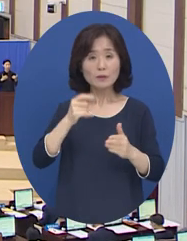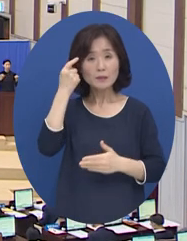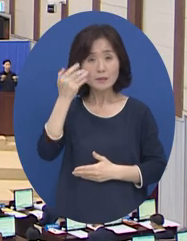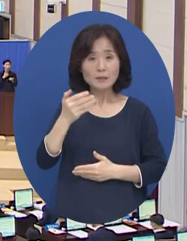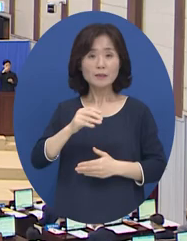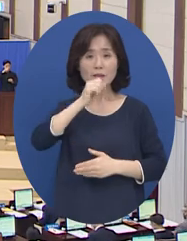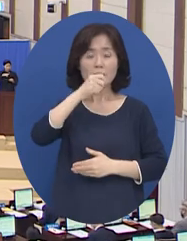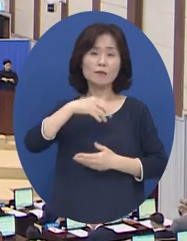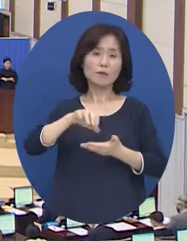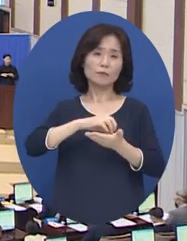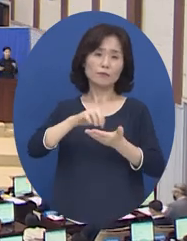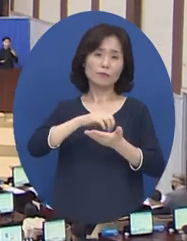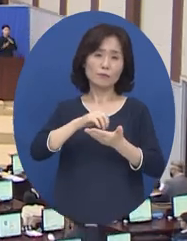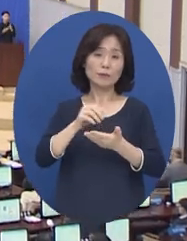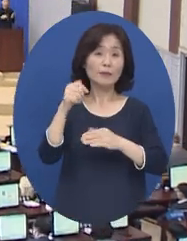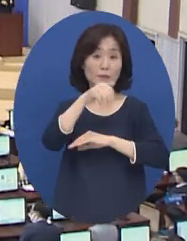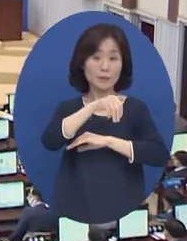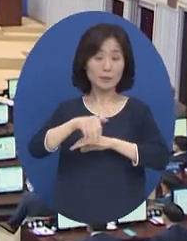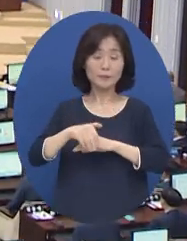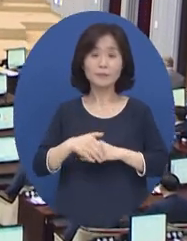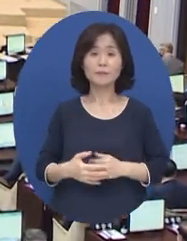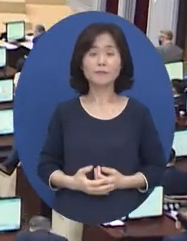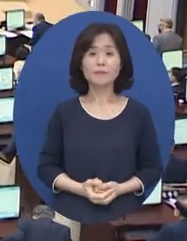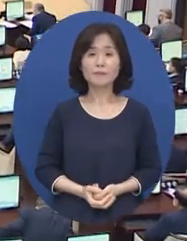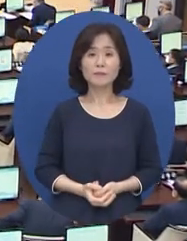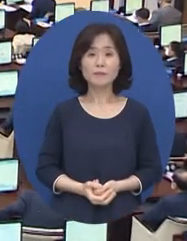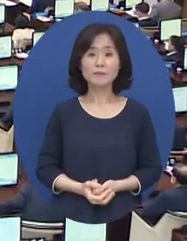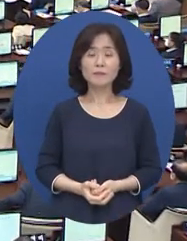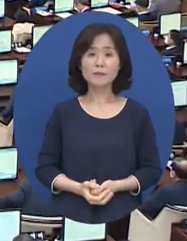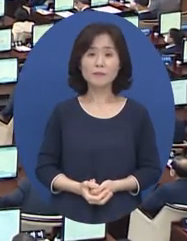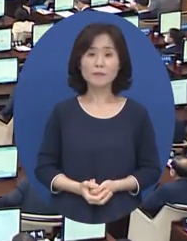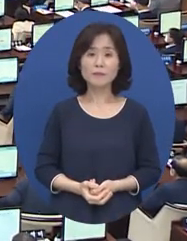형 이슈 tv 초 창신 입니다